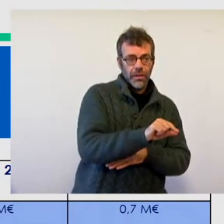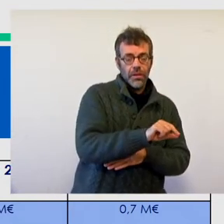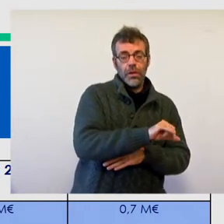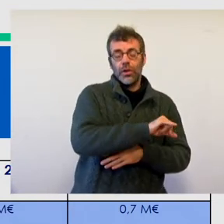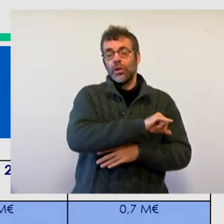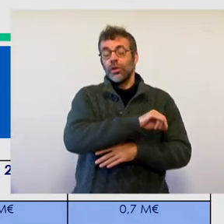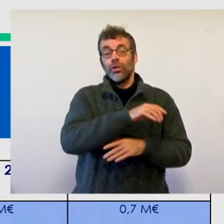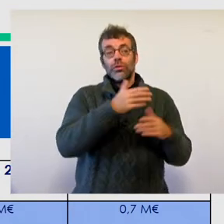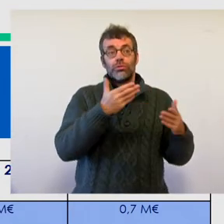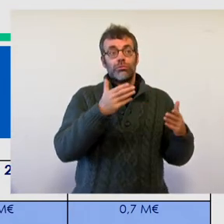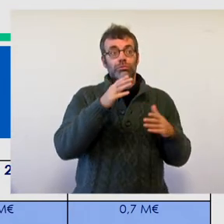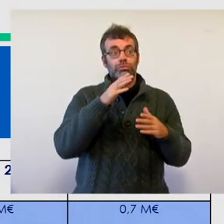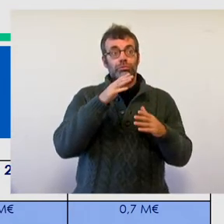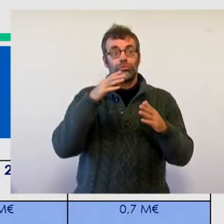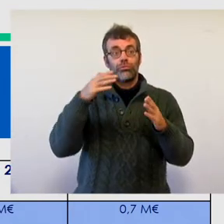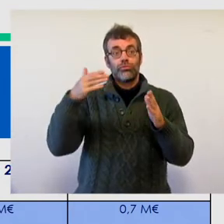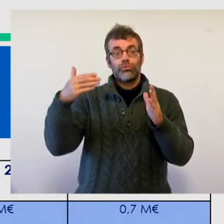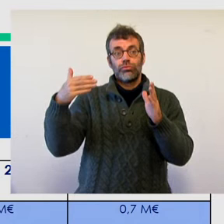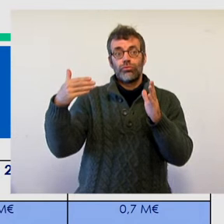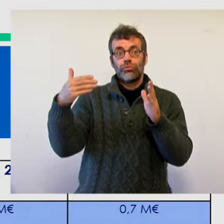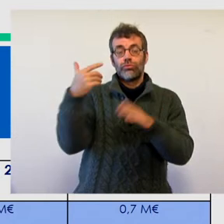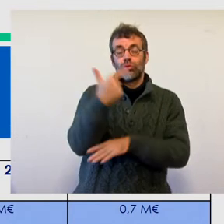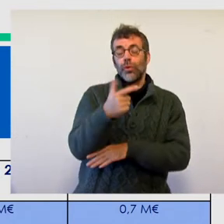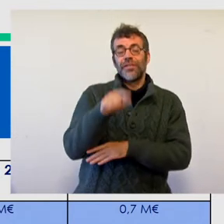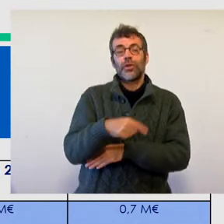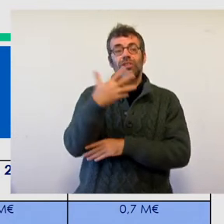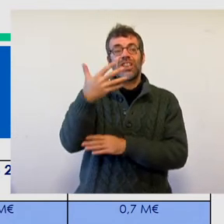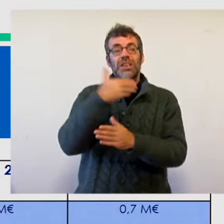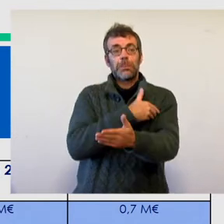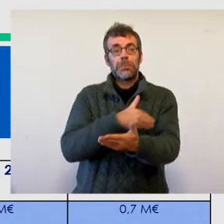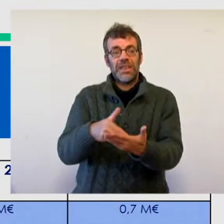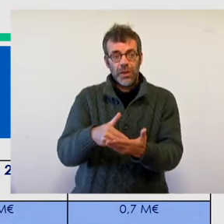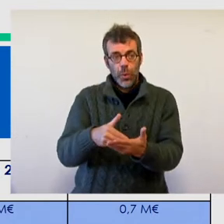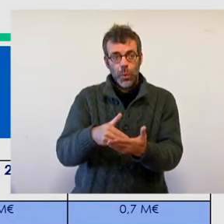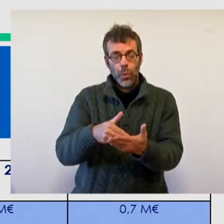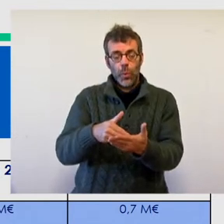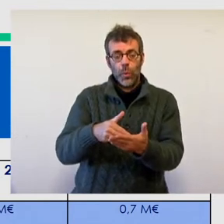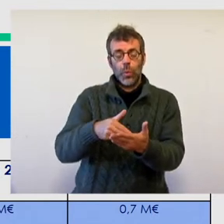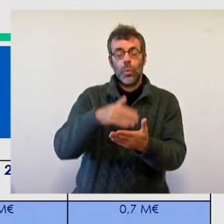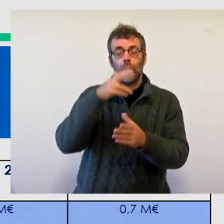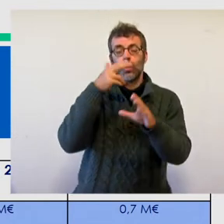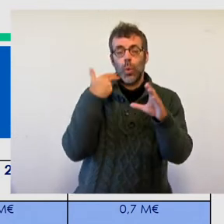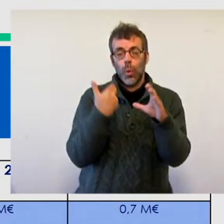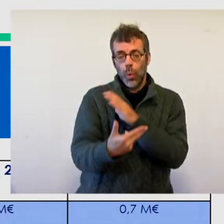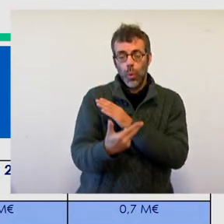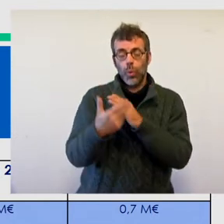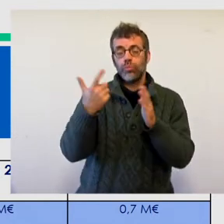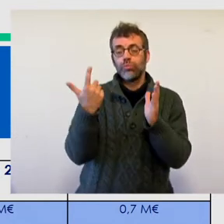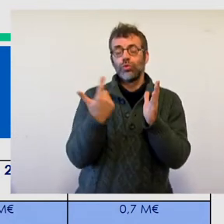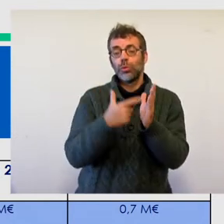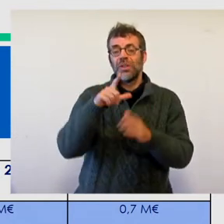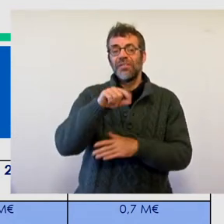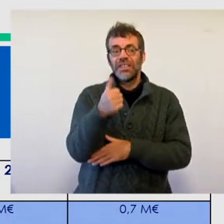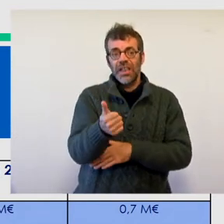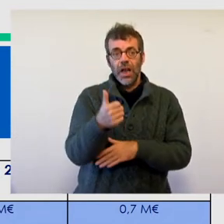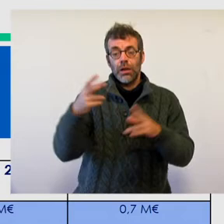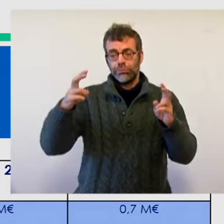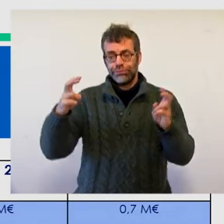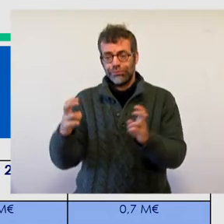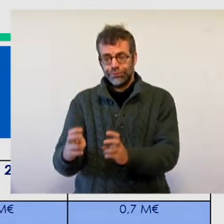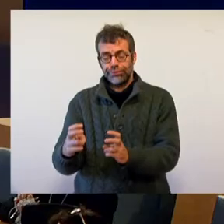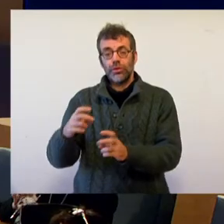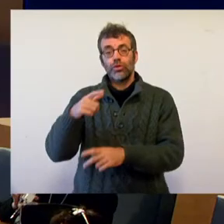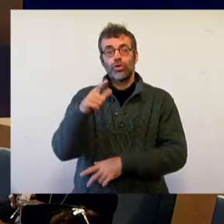en 2021. Nous l'estimons à 2,3 millions d'euros en 2022, avec en fonctionnement 2,2 millions